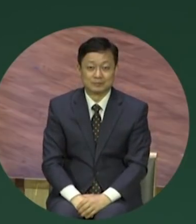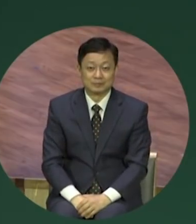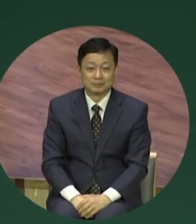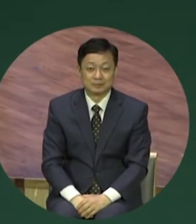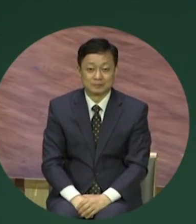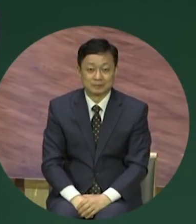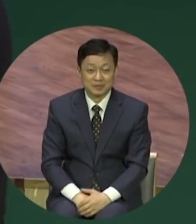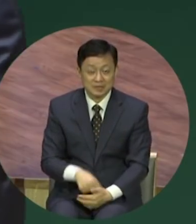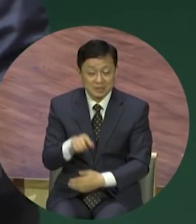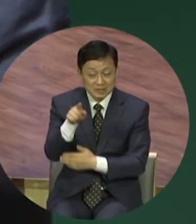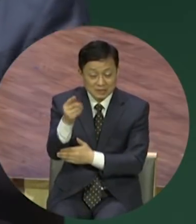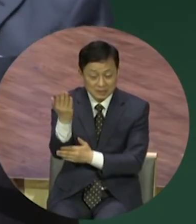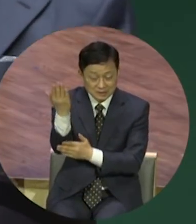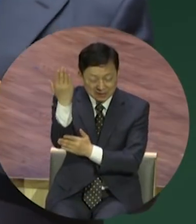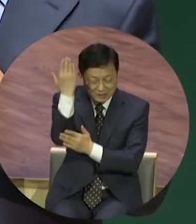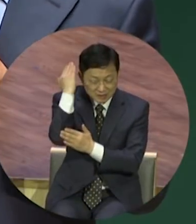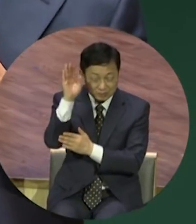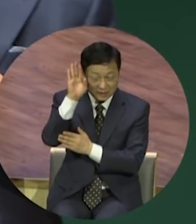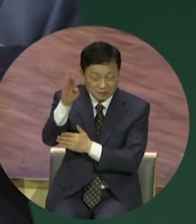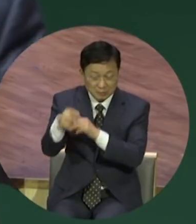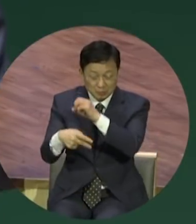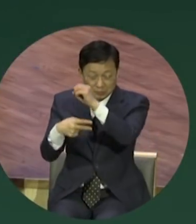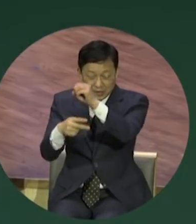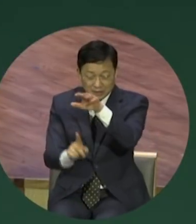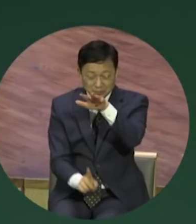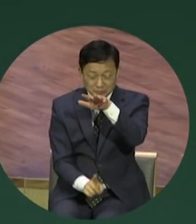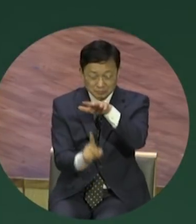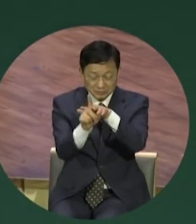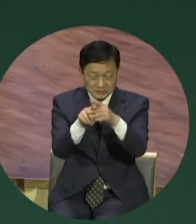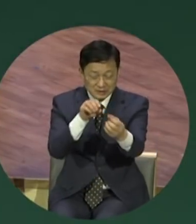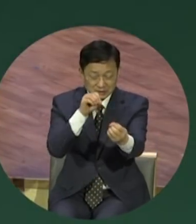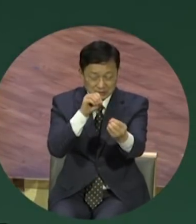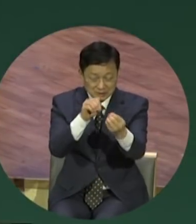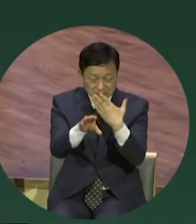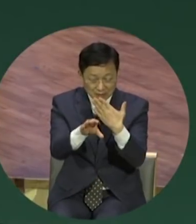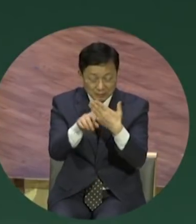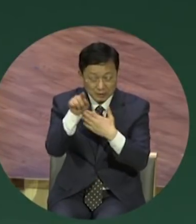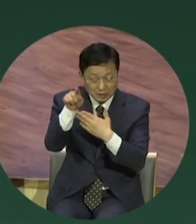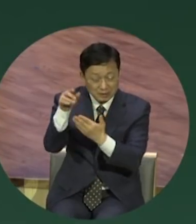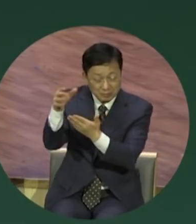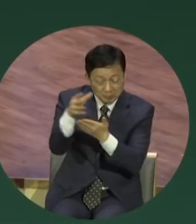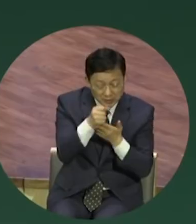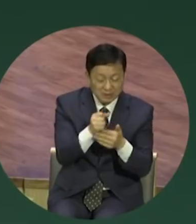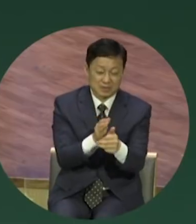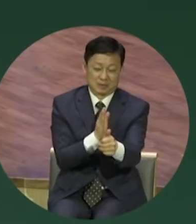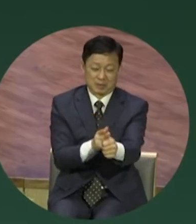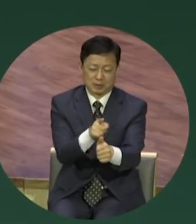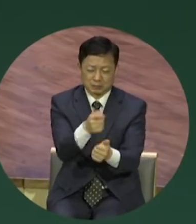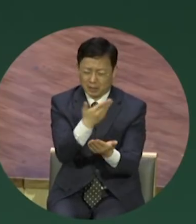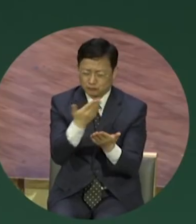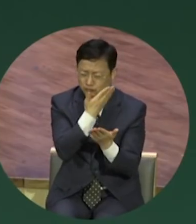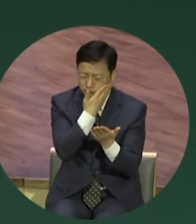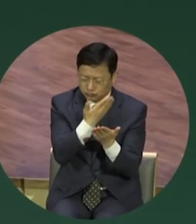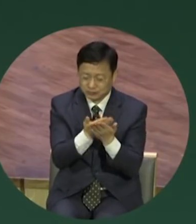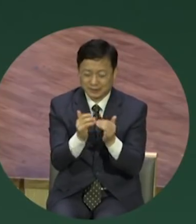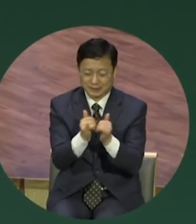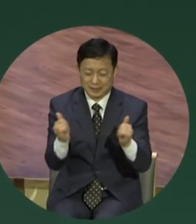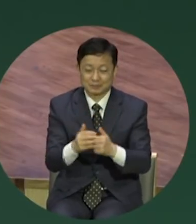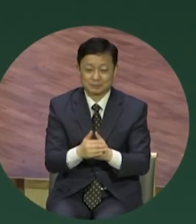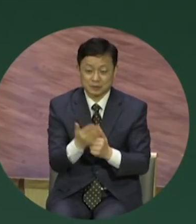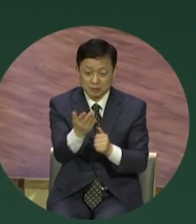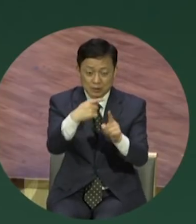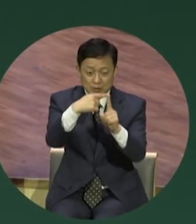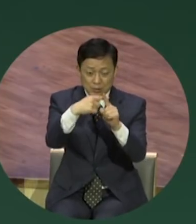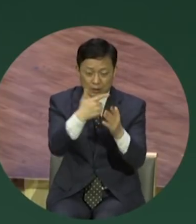단어 놓치면 안 돼요. So you must never lose hold of this word, unprecedented, never repeated. 왜냐? 여러분은 소중합니다. Why? Because you are so very precious. 여러분